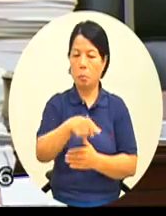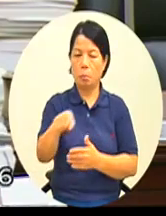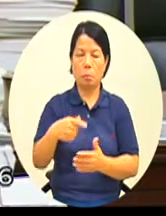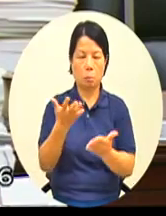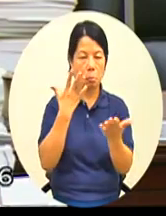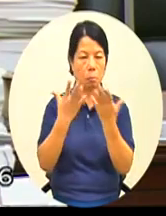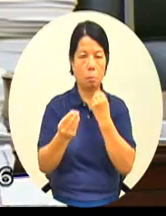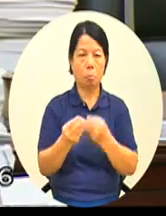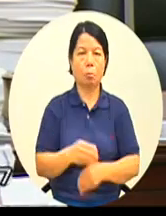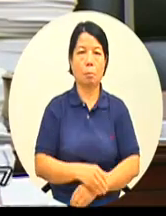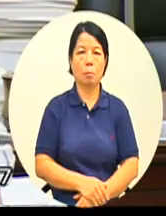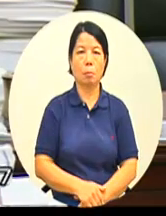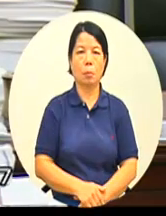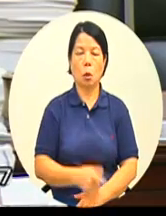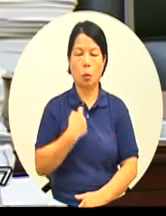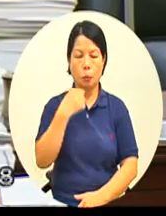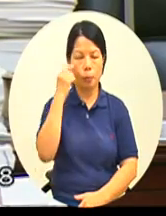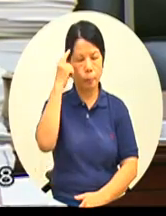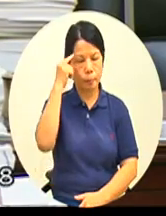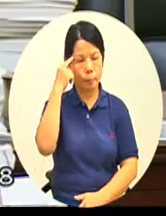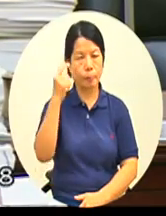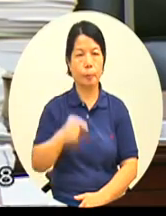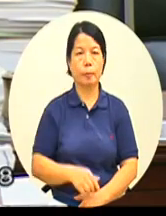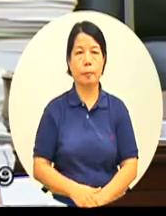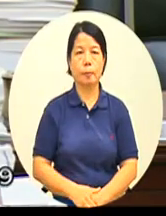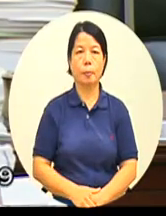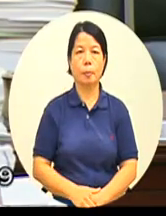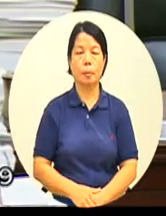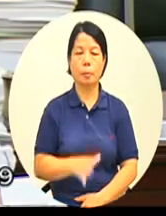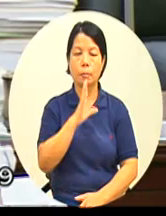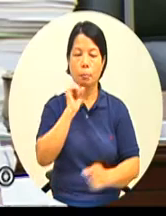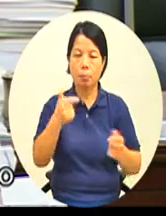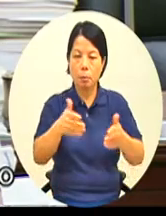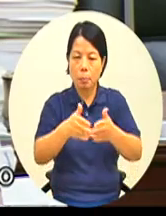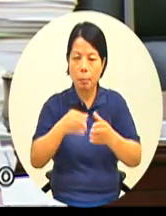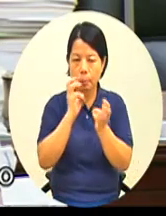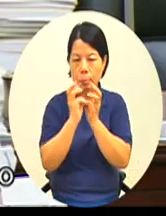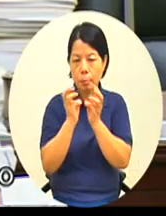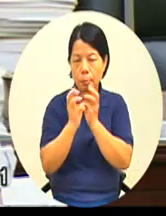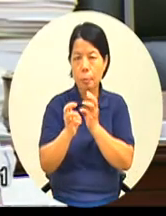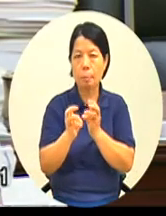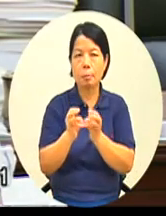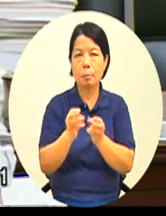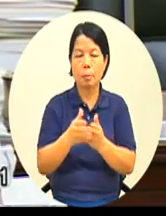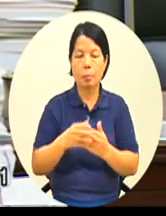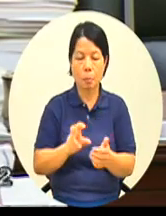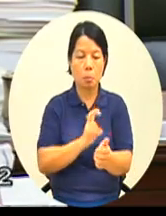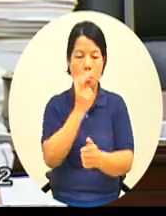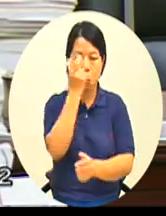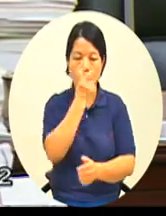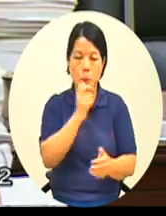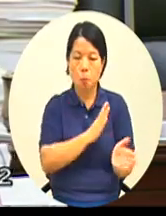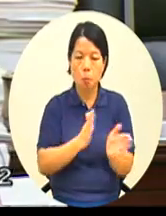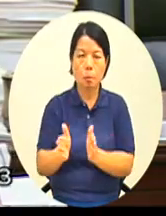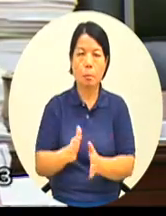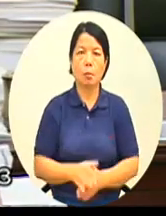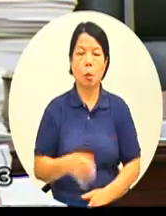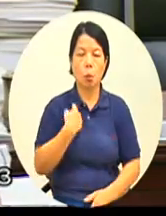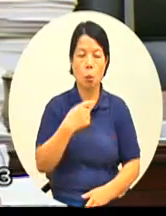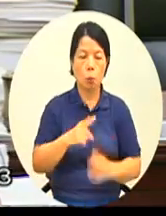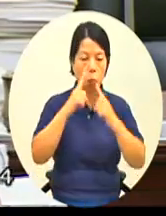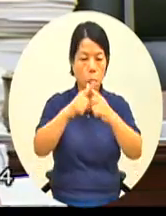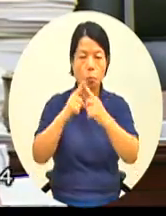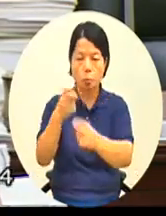楚，那我认为说，这样是不是有在更细腻的去管理？很简单啊，我去检查每一